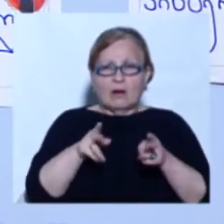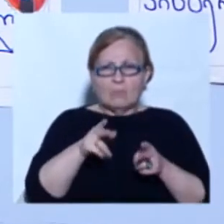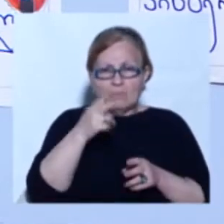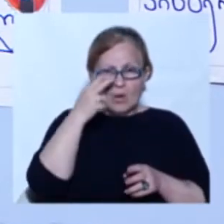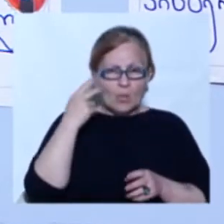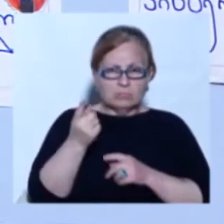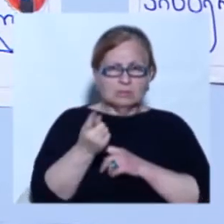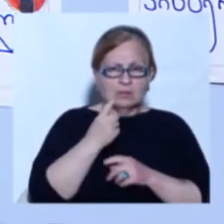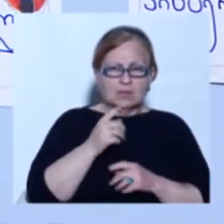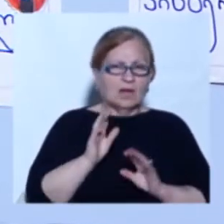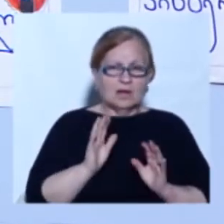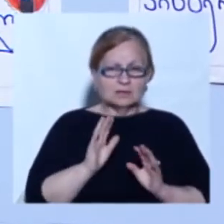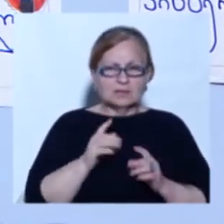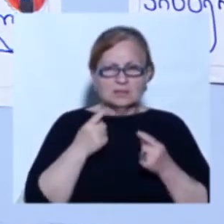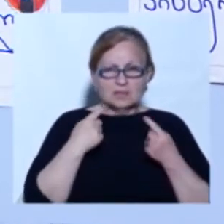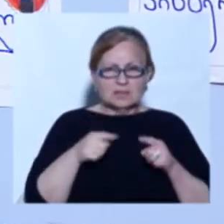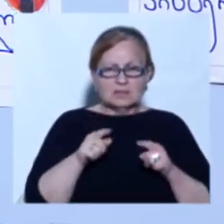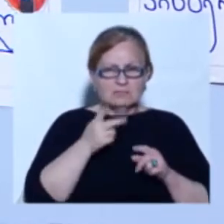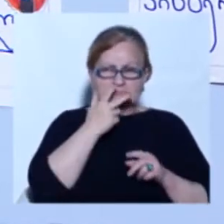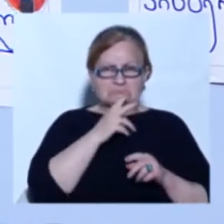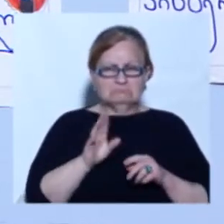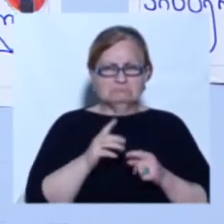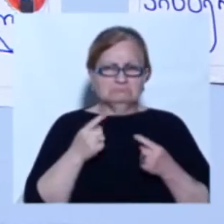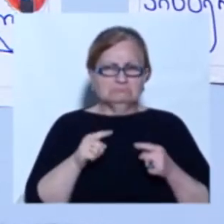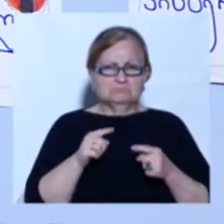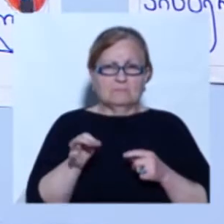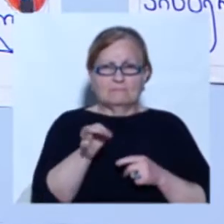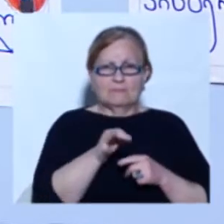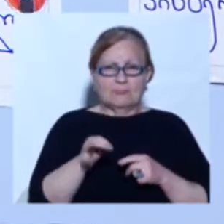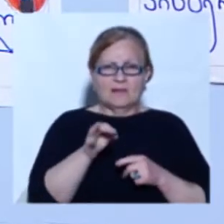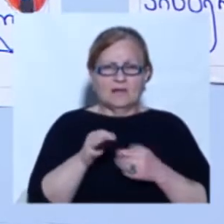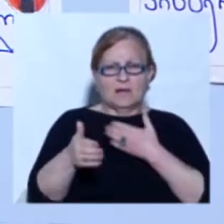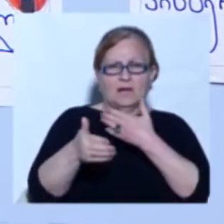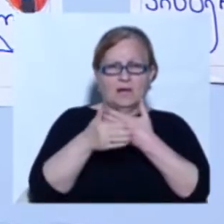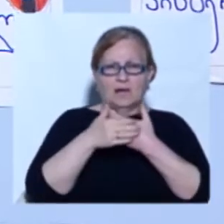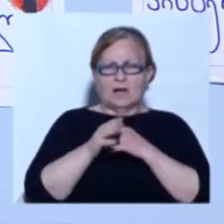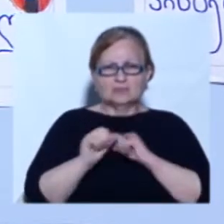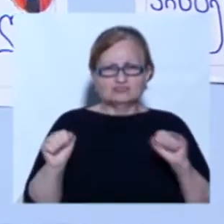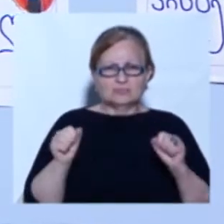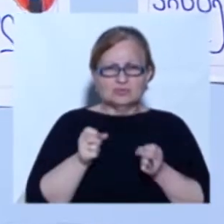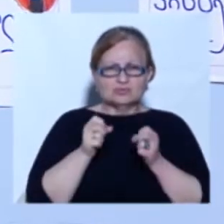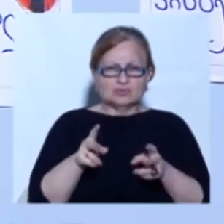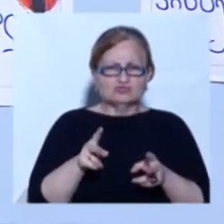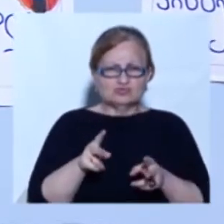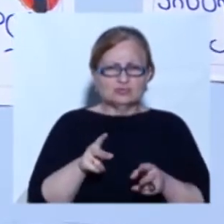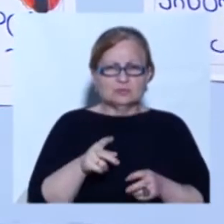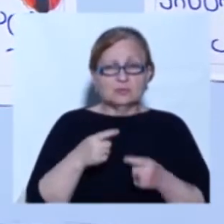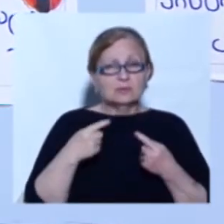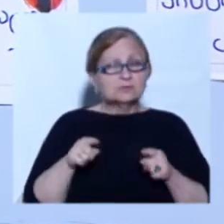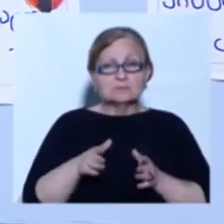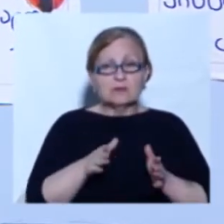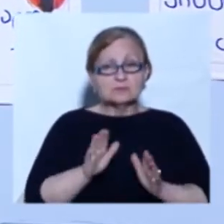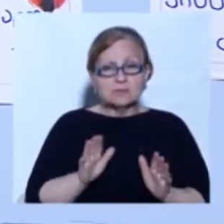არიან? Არა, რაღაც არ გვანან. Კუნძულს არ მიუახლოვდეთ, საშიშია. Სხვა გზა არ